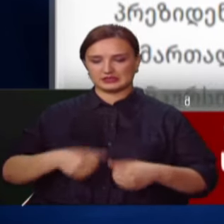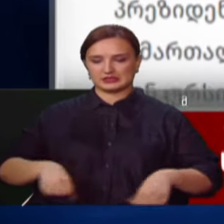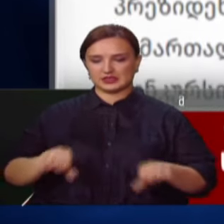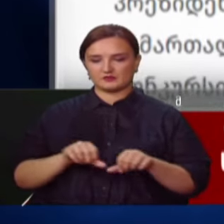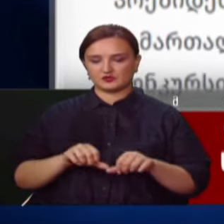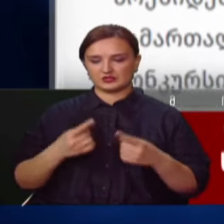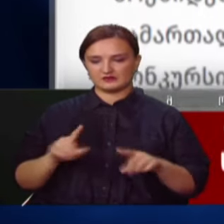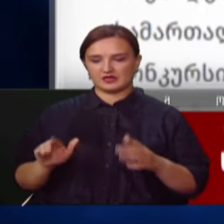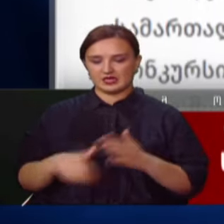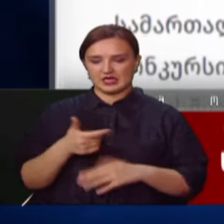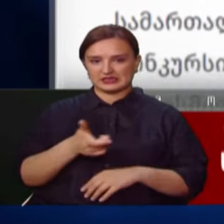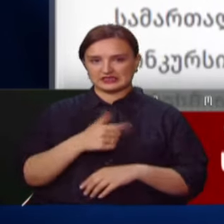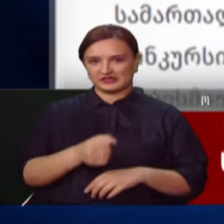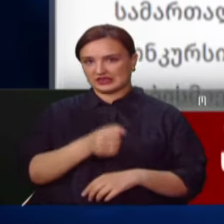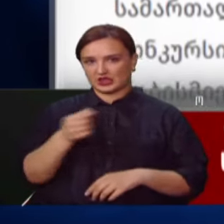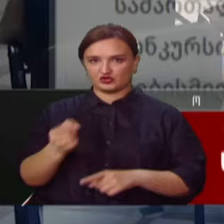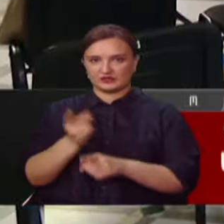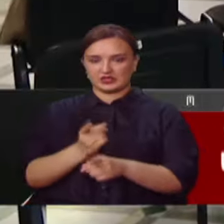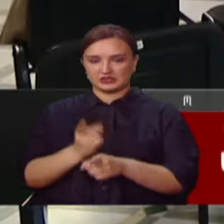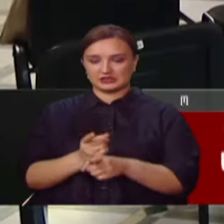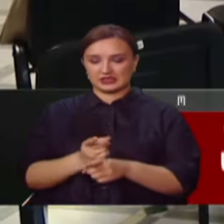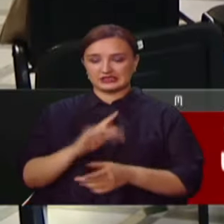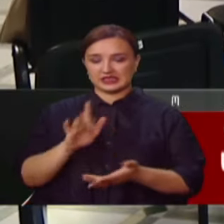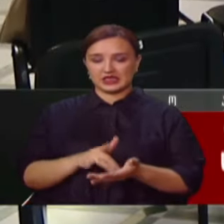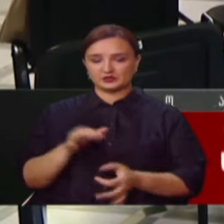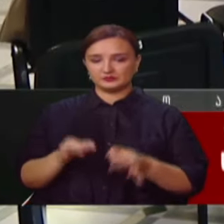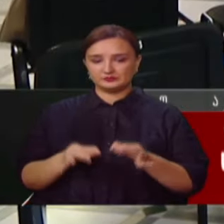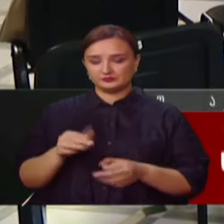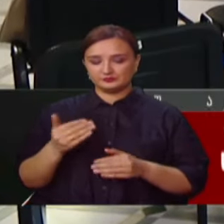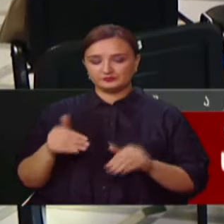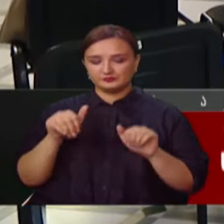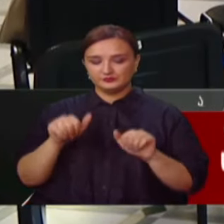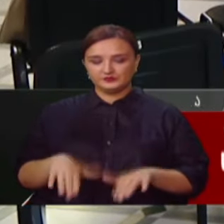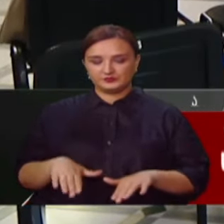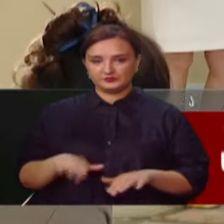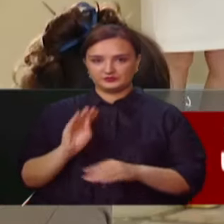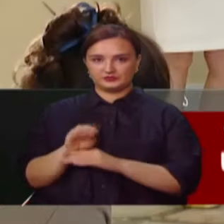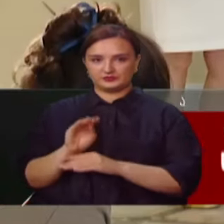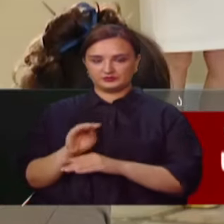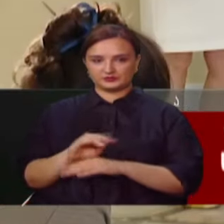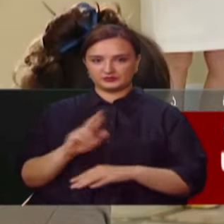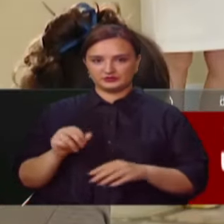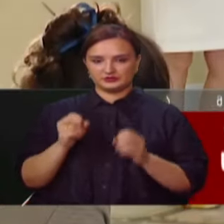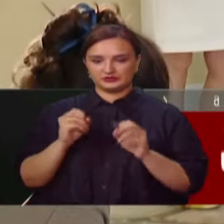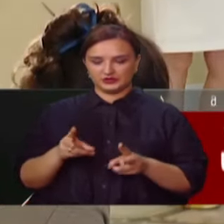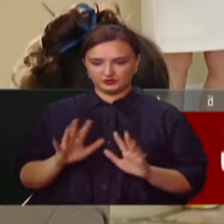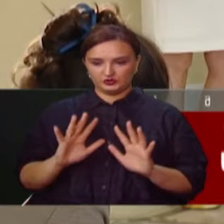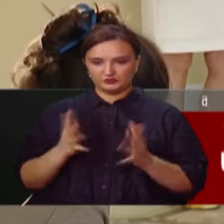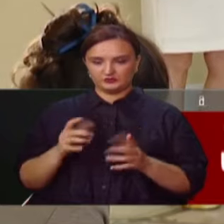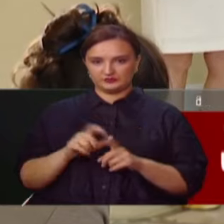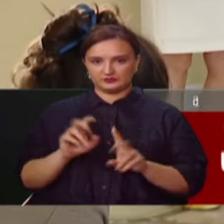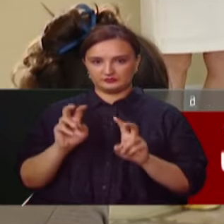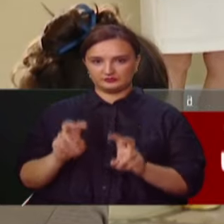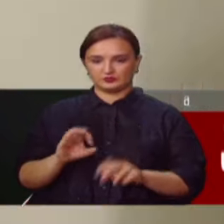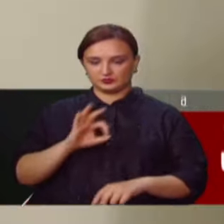საბჭოს სხვა ახალი წევრის დანიშნა აეკრძალა. საქალაქო სასამართლოს გადაწყვეტილებას საკრიტიკებენ და საშიში პრეცედენტს